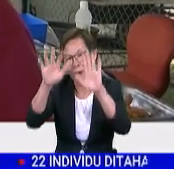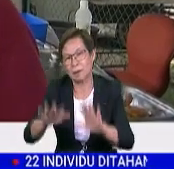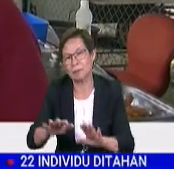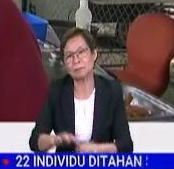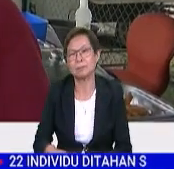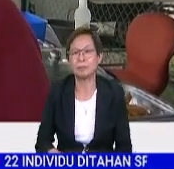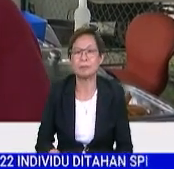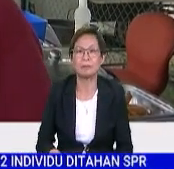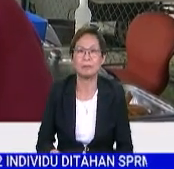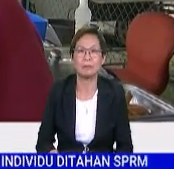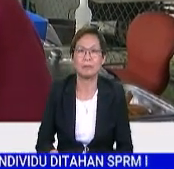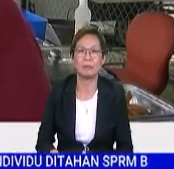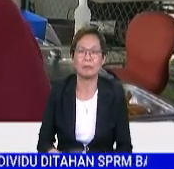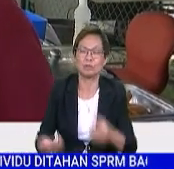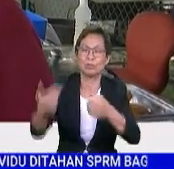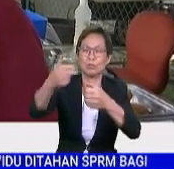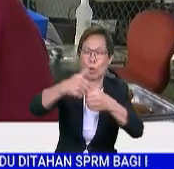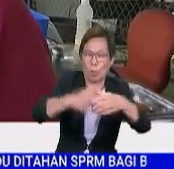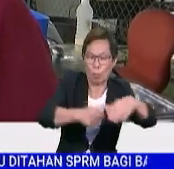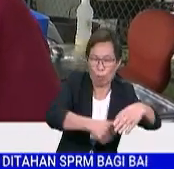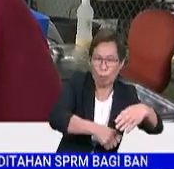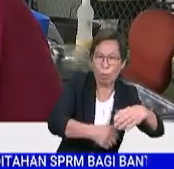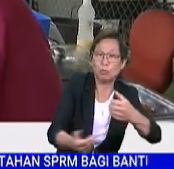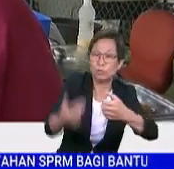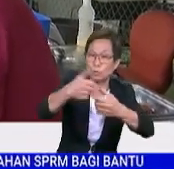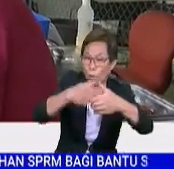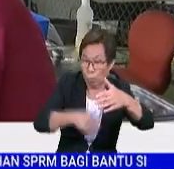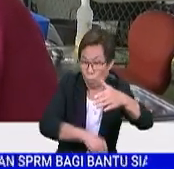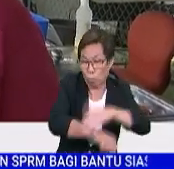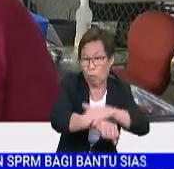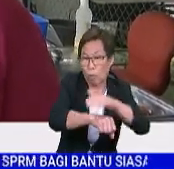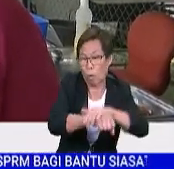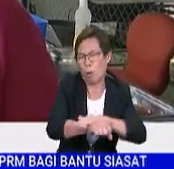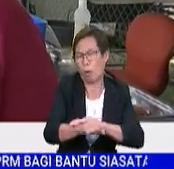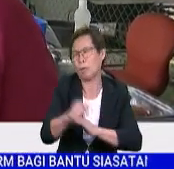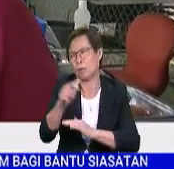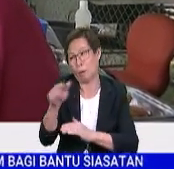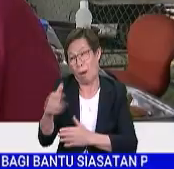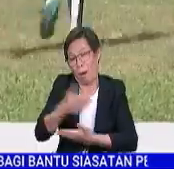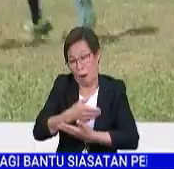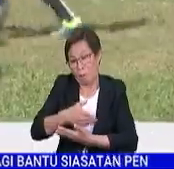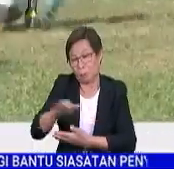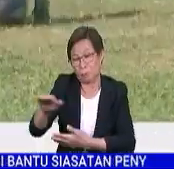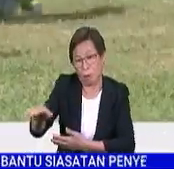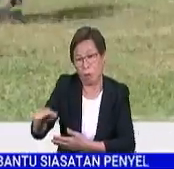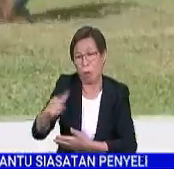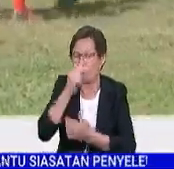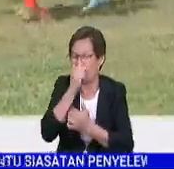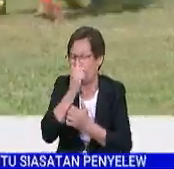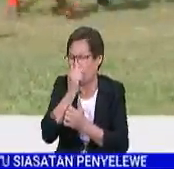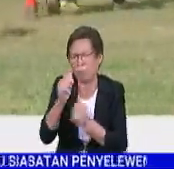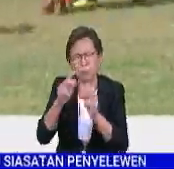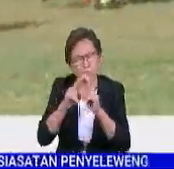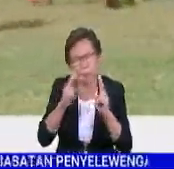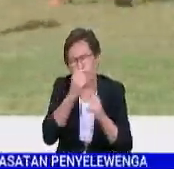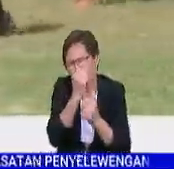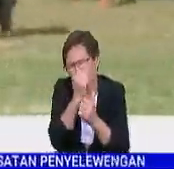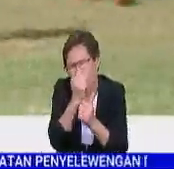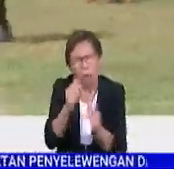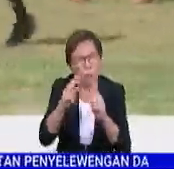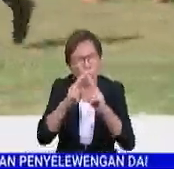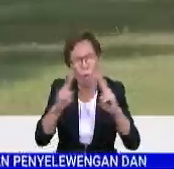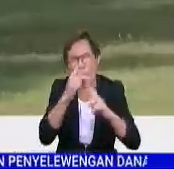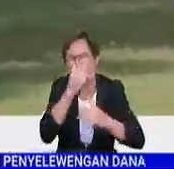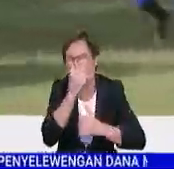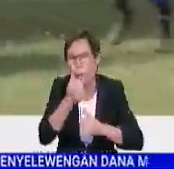Baiklah kan untuk menceburi bidang gas Pang tapi syukur alhamdulillah dia punya minat tuh memang saya tengok memang sangat berminatlah